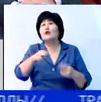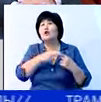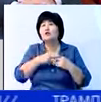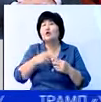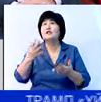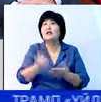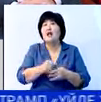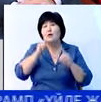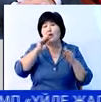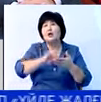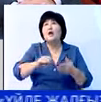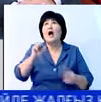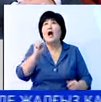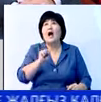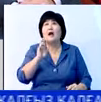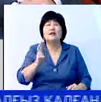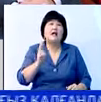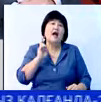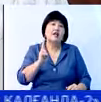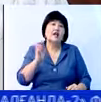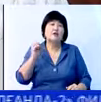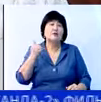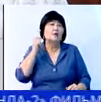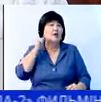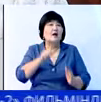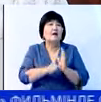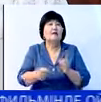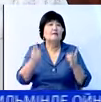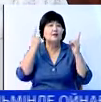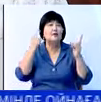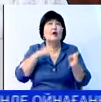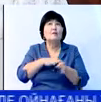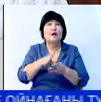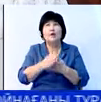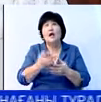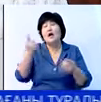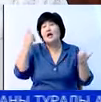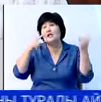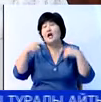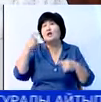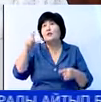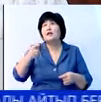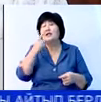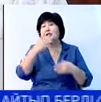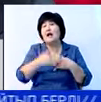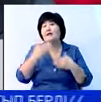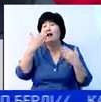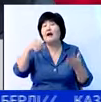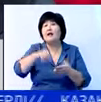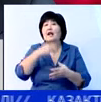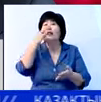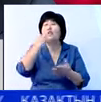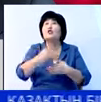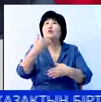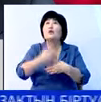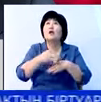иегері, белгілі журналист ақын Қаршыға Есімсейітова биыл Асқаралы Алпыстың асуын бағындырып отыр. Шығармашылығы иесі жақында ғана халық алдында есеп беру